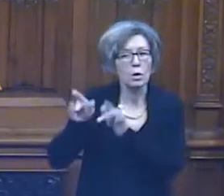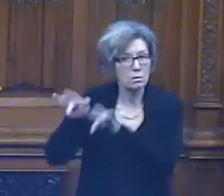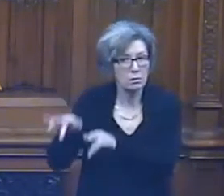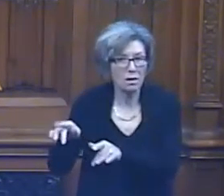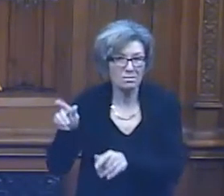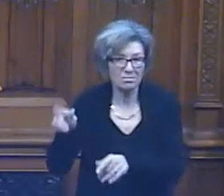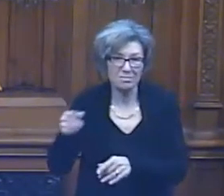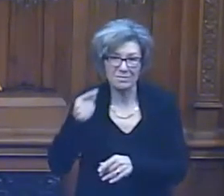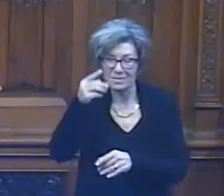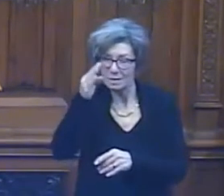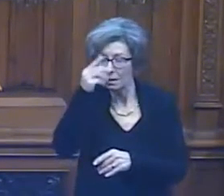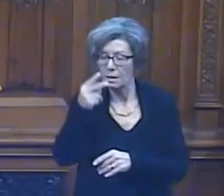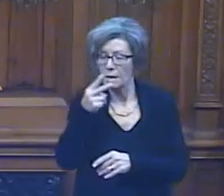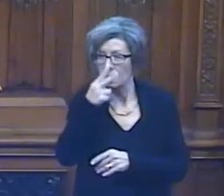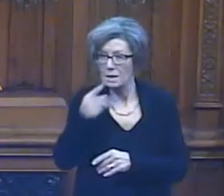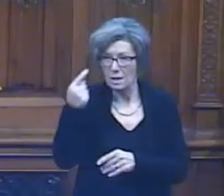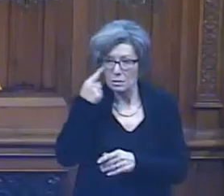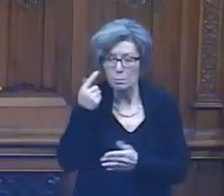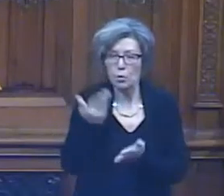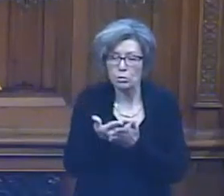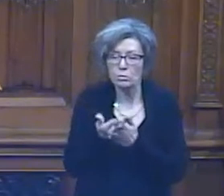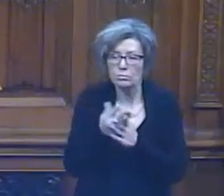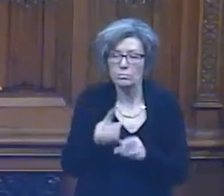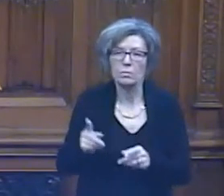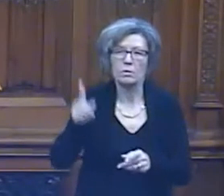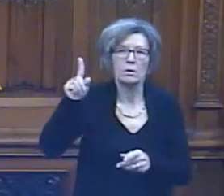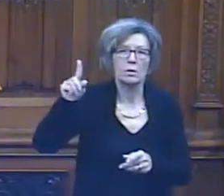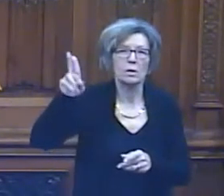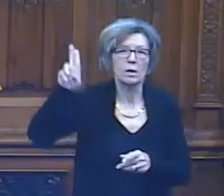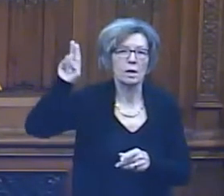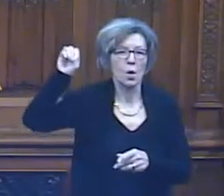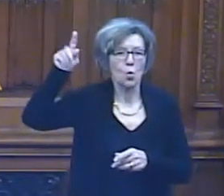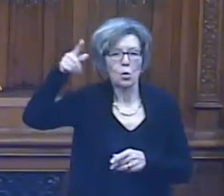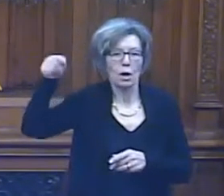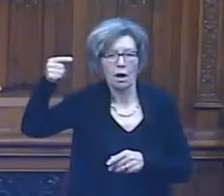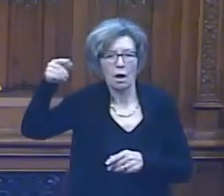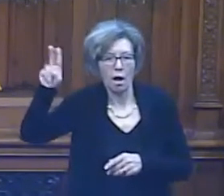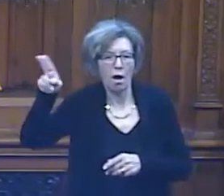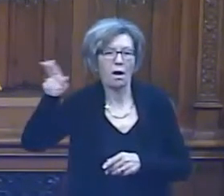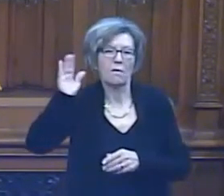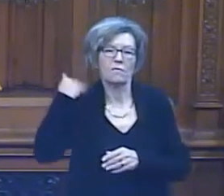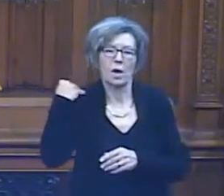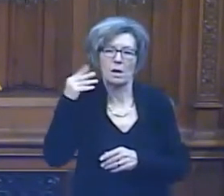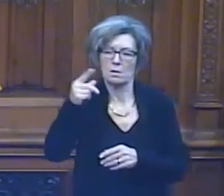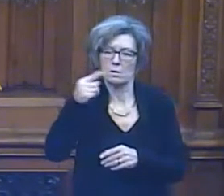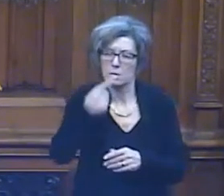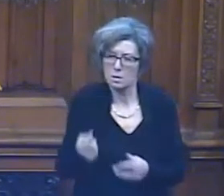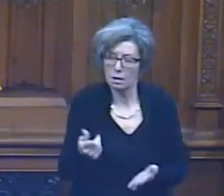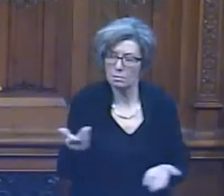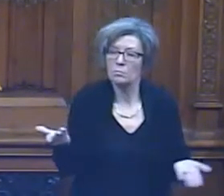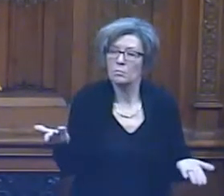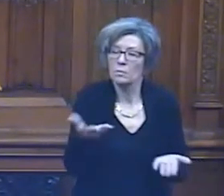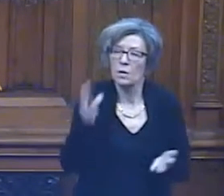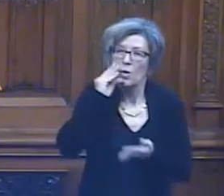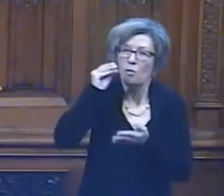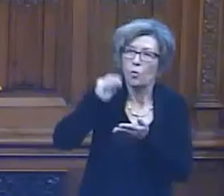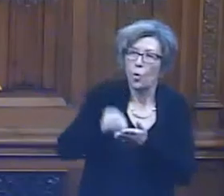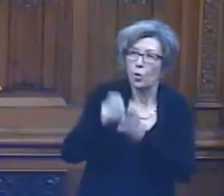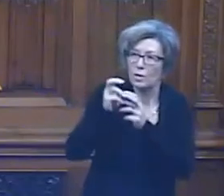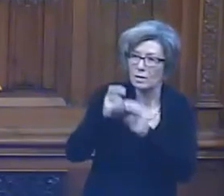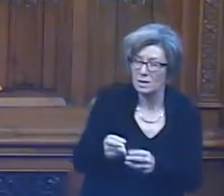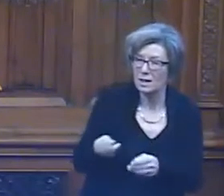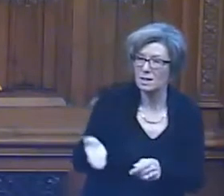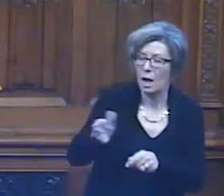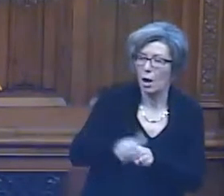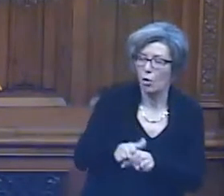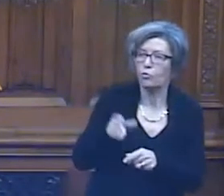diesem Gesichtspunkt heraus hat der EuGH in Bezug auf die deutsche Regelung auch gesagt, kann man Wohnsitzauflagen,